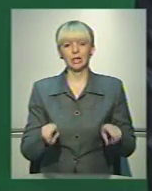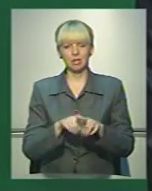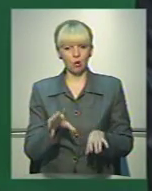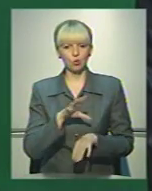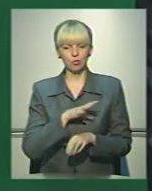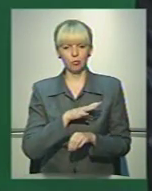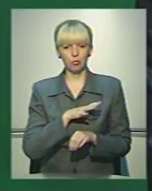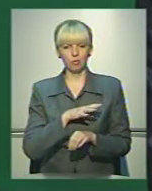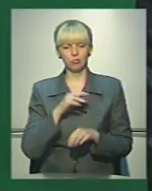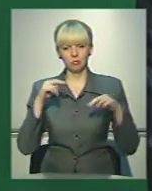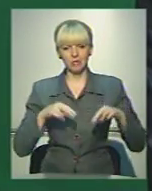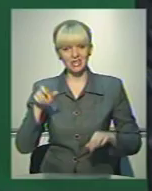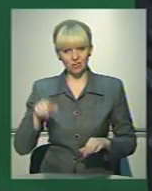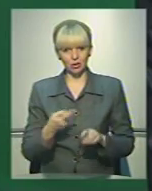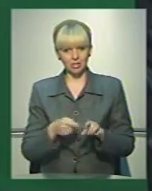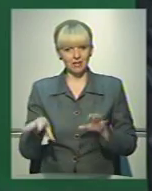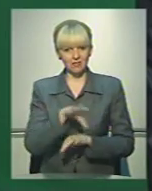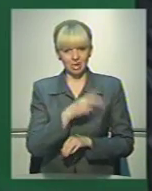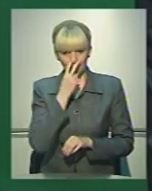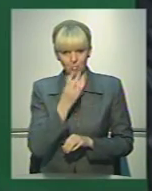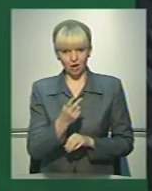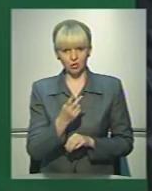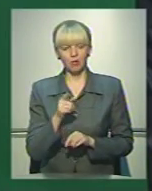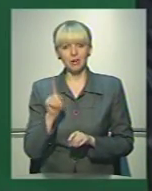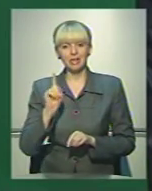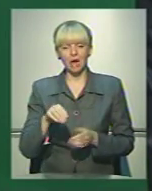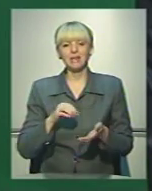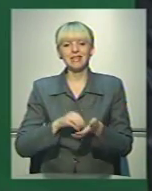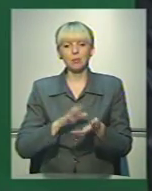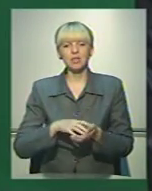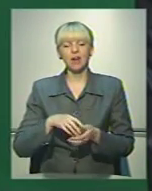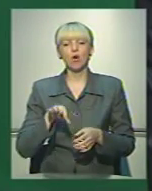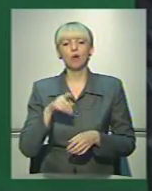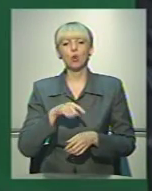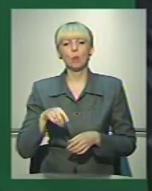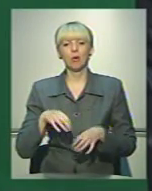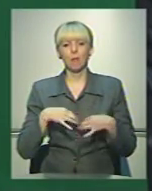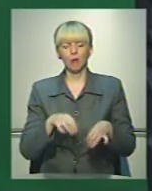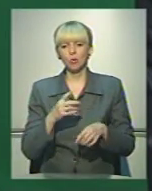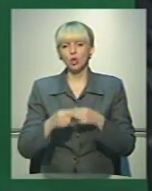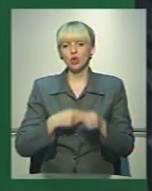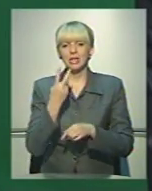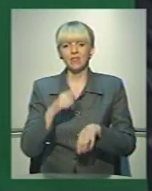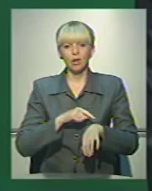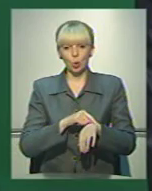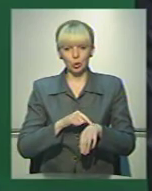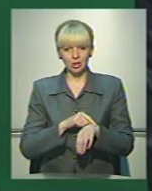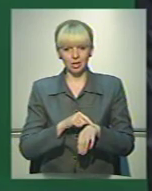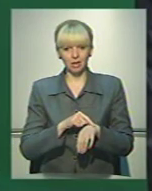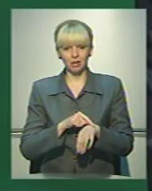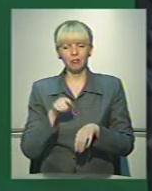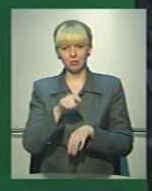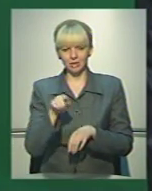був свідок, який це все бачив. Він навіть записав номер машини. Ну, через 2 години